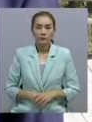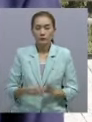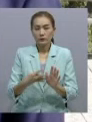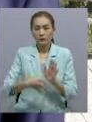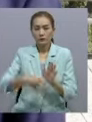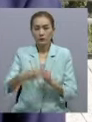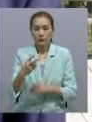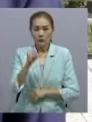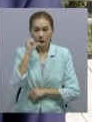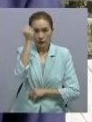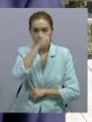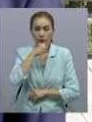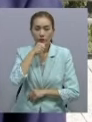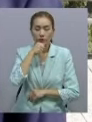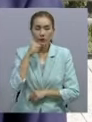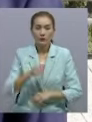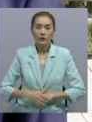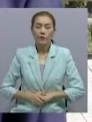92 жыл болғанда,